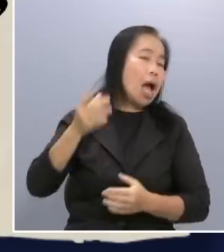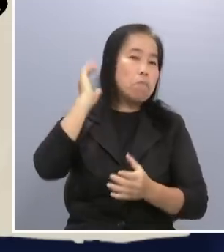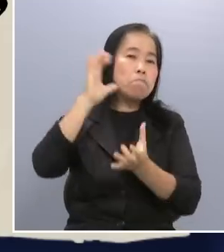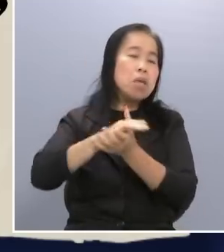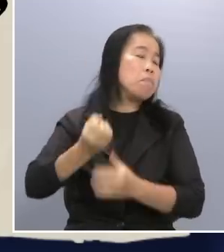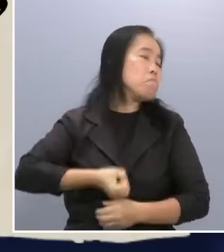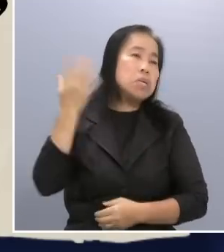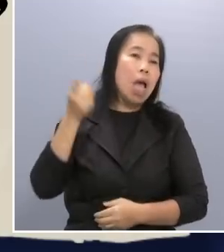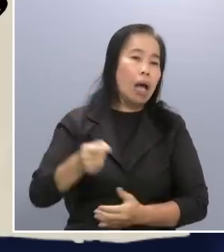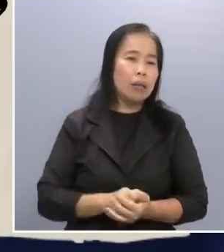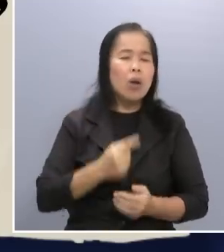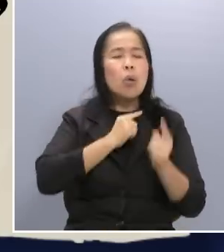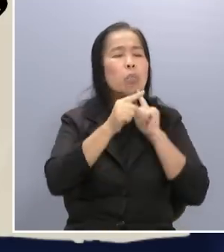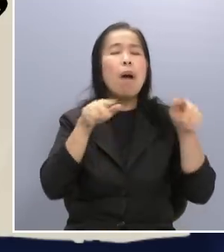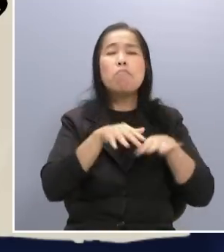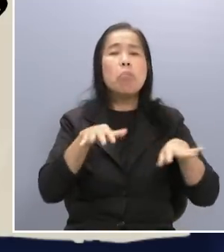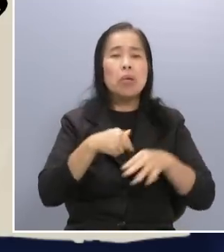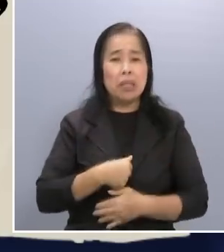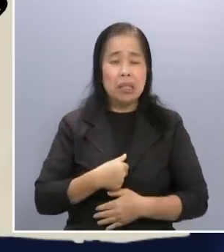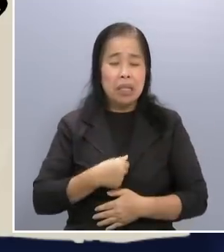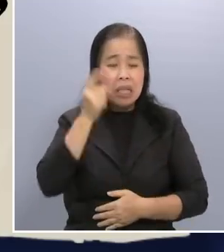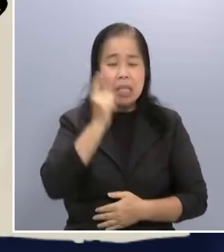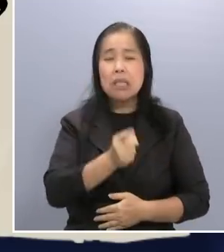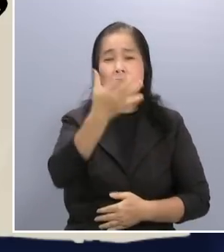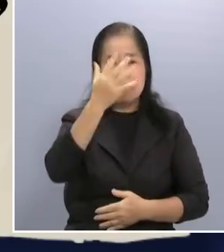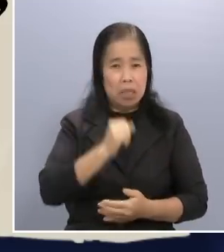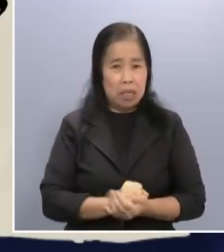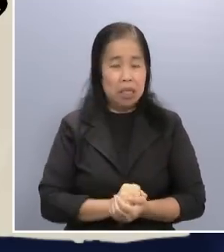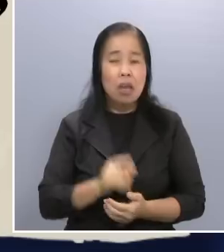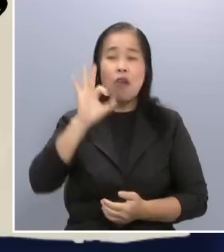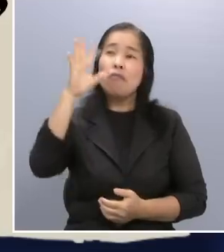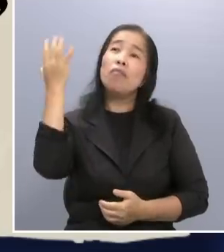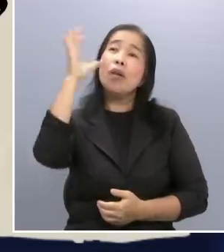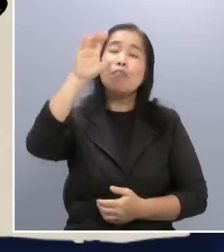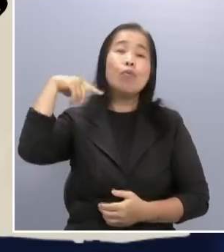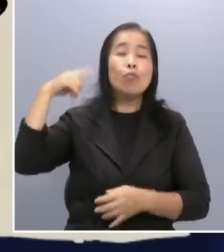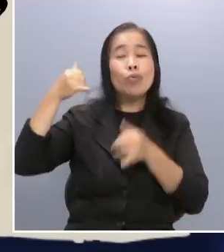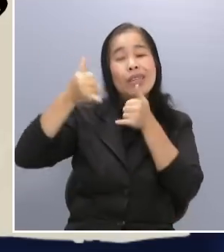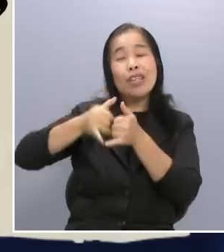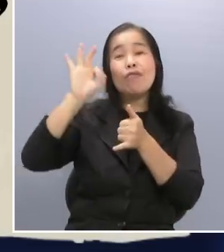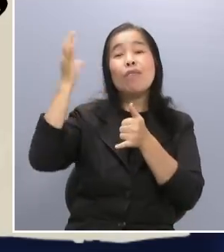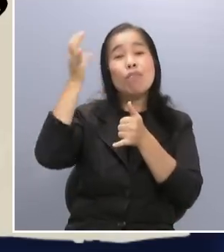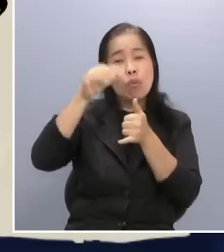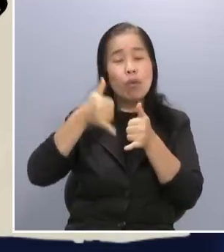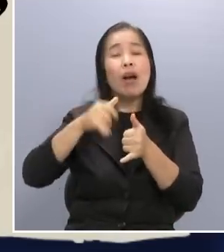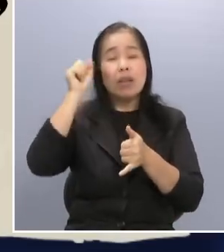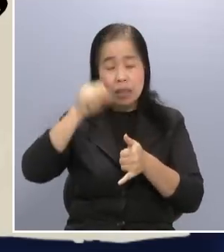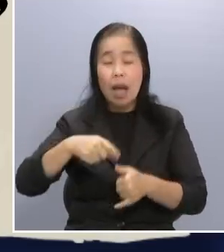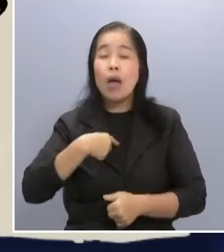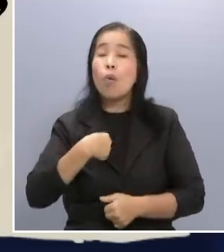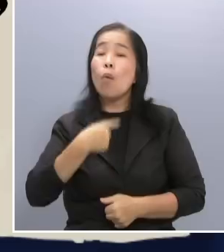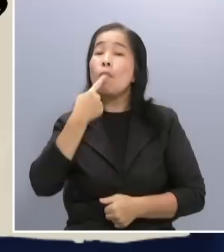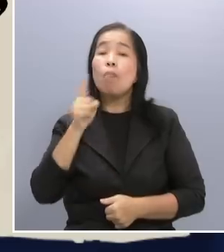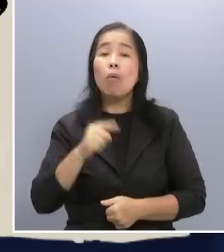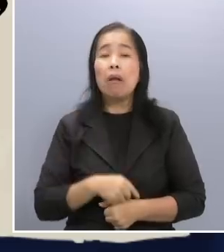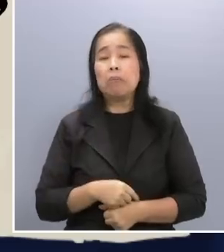มก็คุยตามภาษาผู้ชายเนี่ยผมไม่ได้คิดจริงจังหรอกส่วนที่โพสต์รูปคู่กับสาวกาฬสินธุ์นั่นน่ะผู้หมวดก็บอกว่า